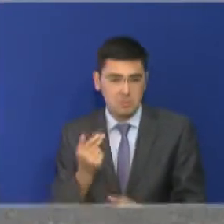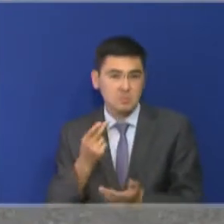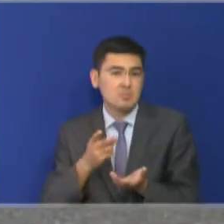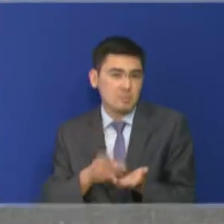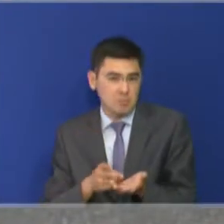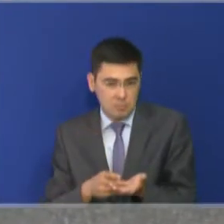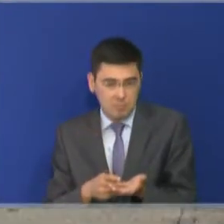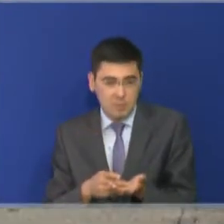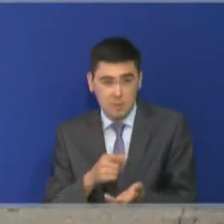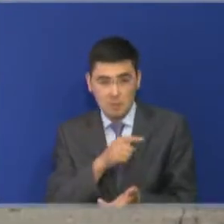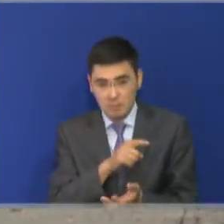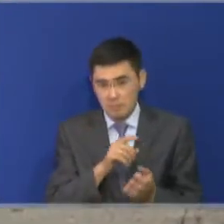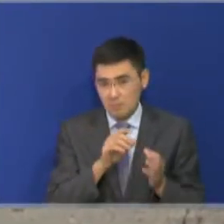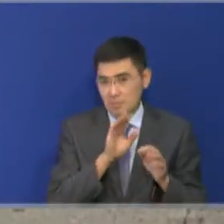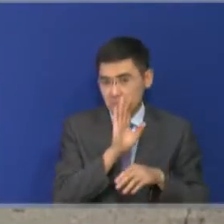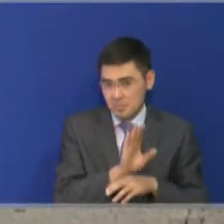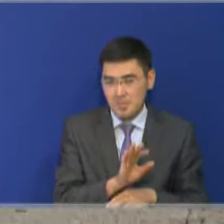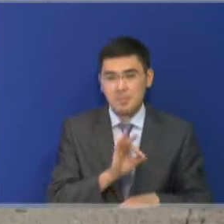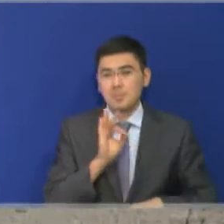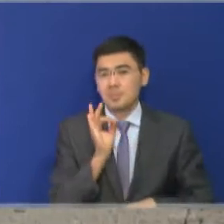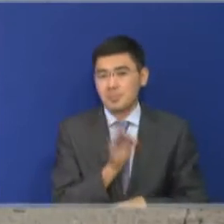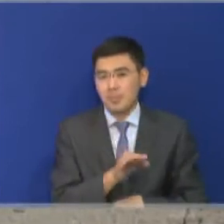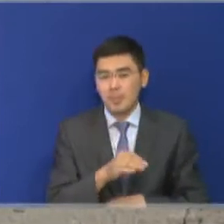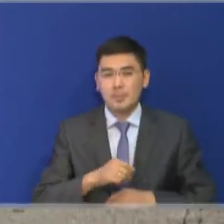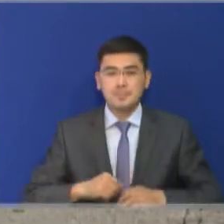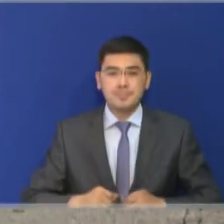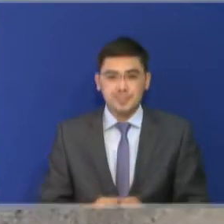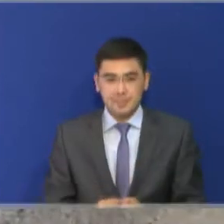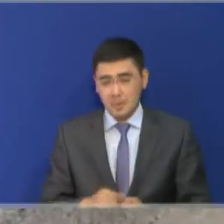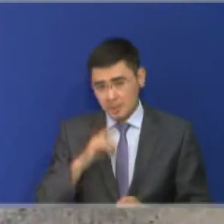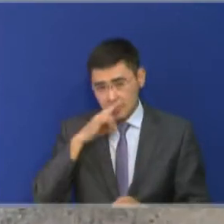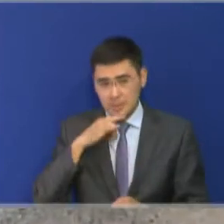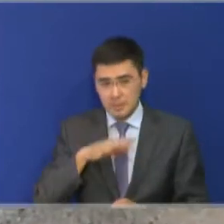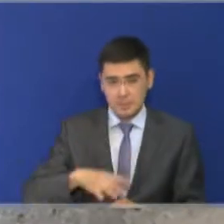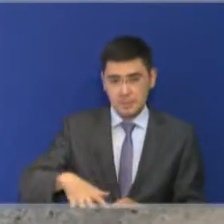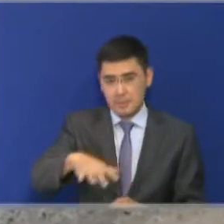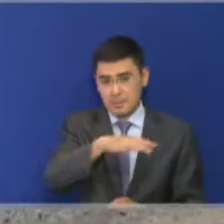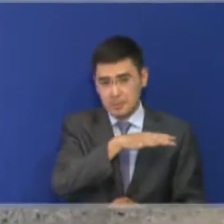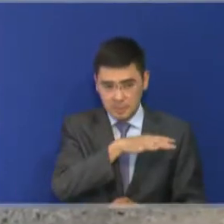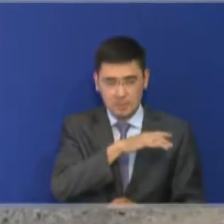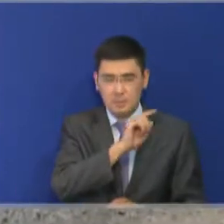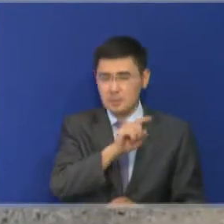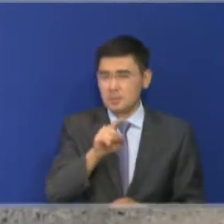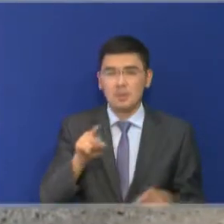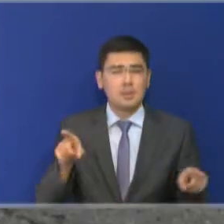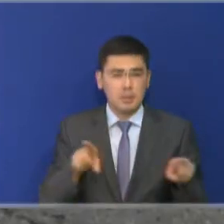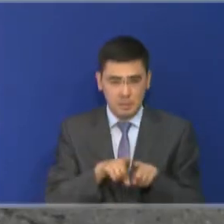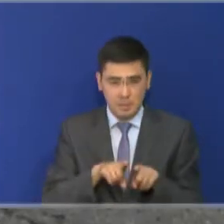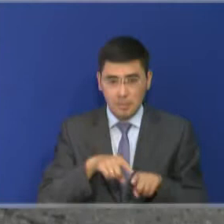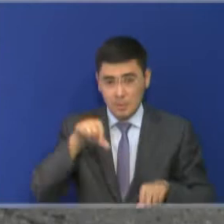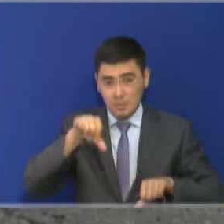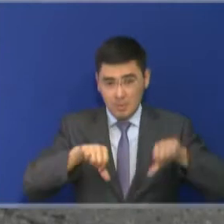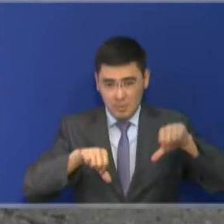Нұржан Есенжоловтың айтуынша, бақылау өткізу бекеттерінің республика аумағы бойынша алынғанымен қалашілік санитарлық